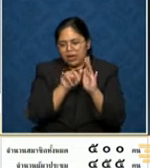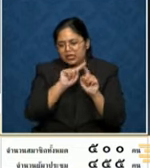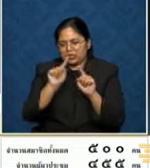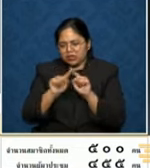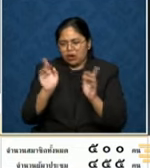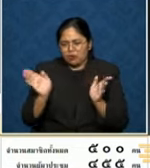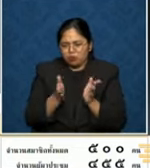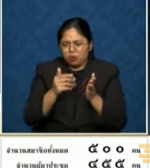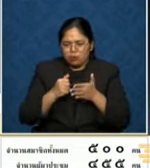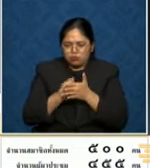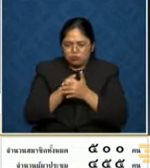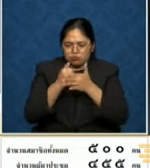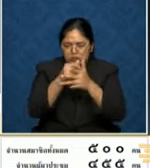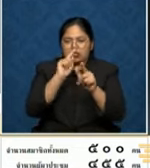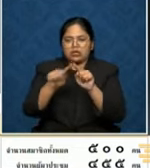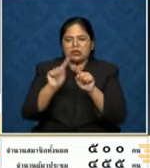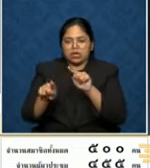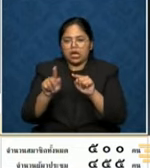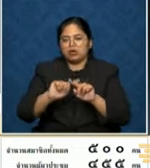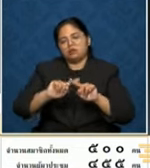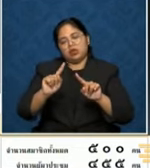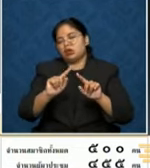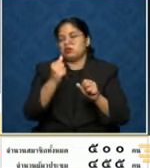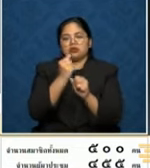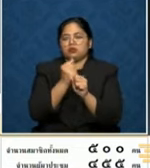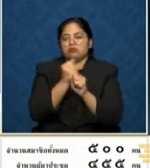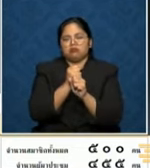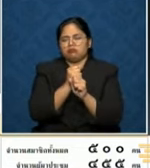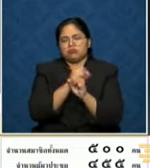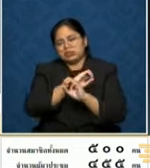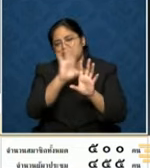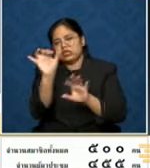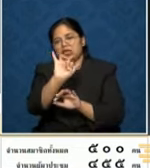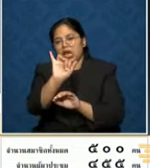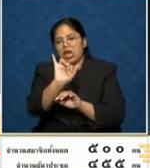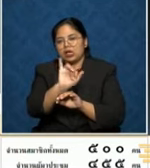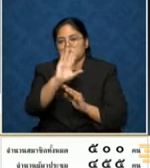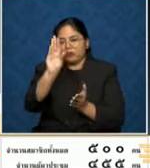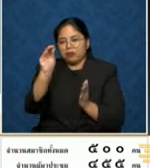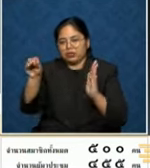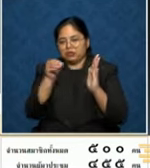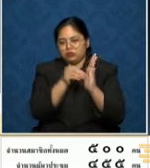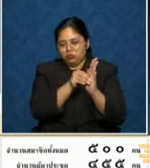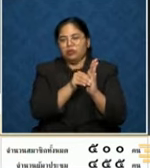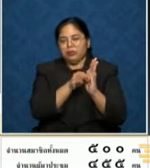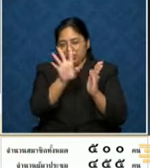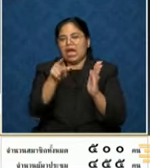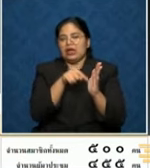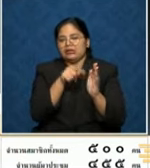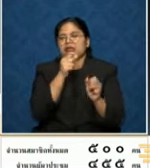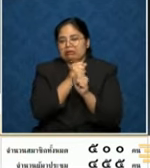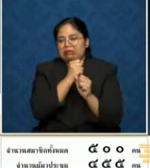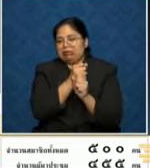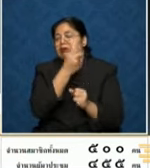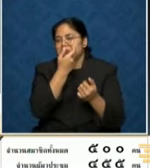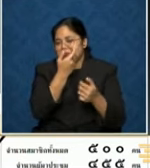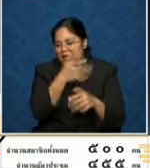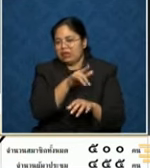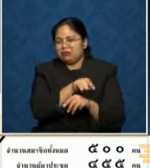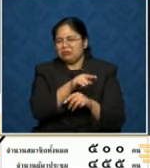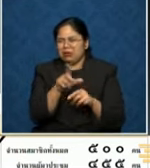ริมเร่งรัดแต่ยังไม่ได้มีผลอะไรเป็นรูปธรรมแต่ว่าก็เอามาบรรจุเป็นผลงานไว้เรียบร้อยแล้วนะคะหลายเรื่องมันเป็นเรื่อง